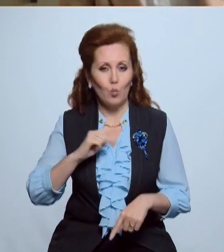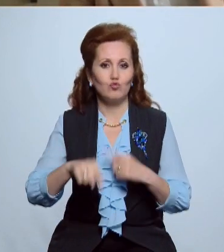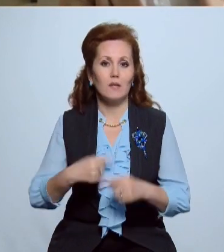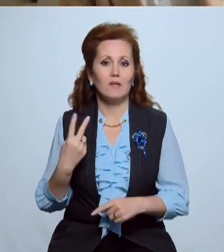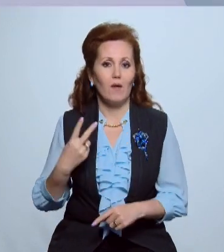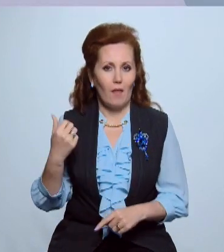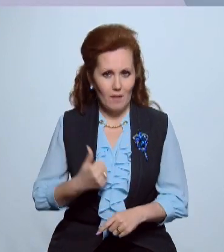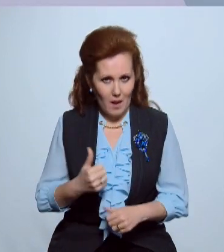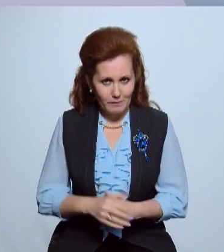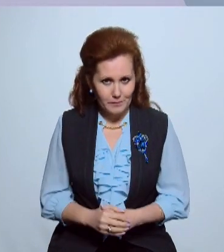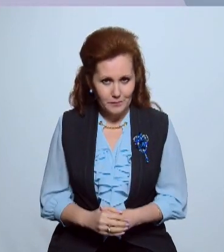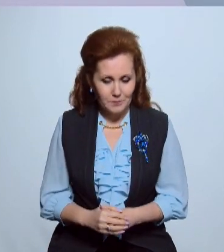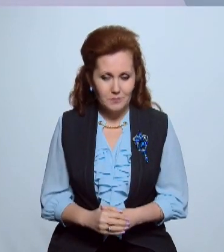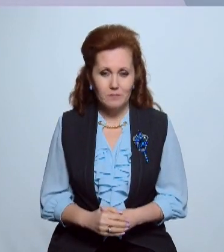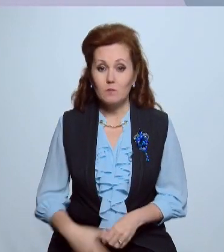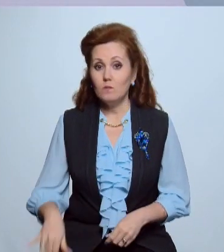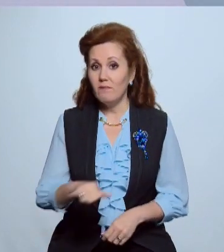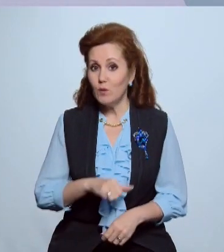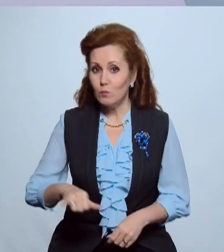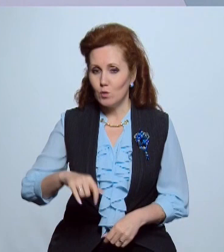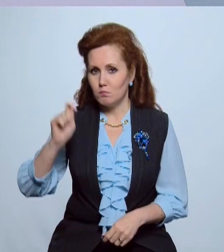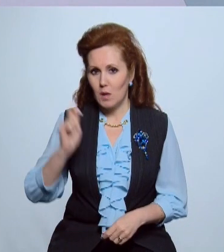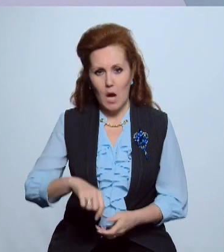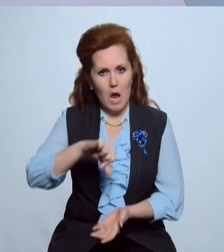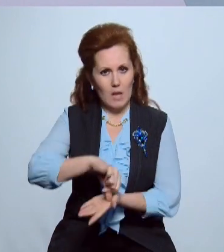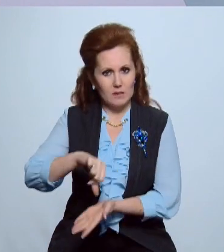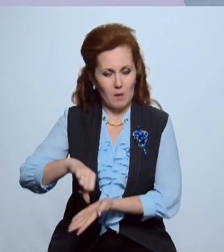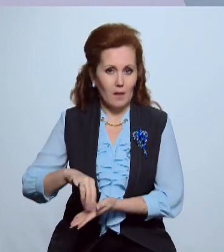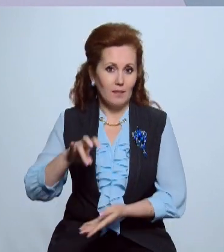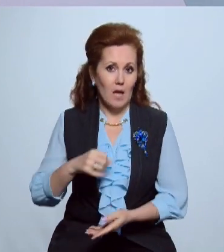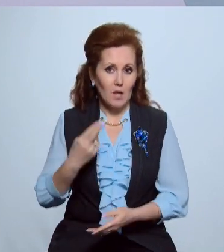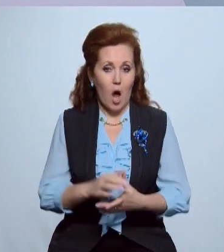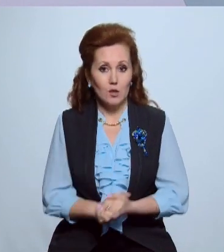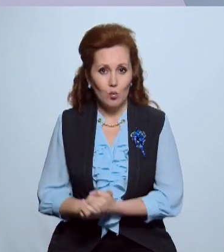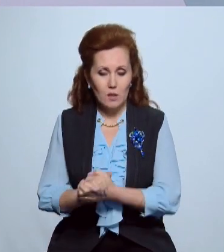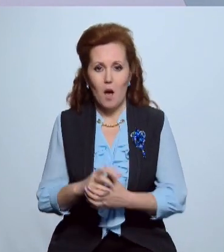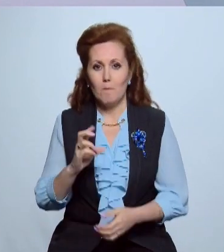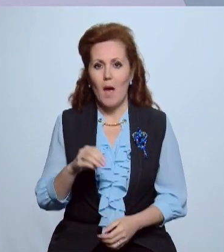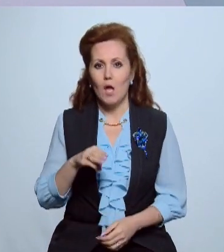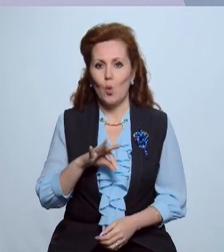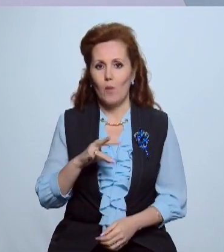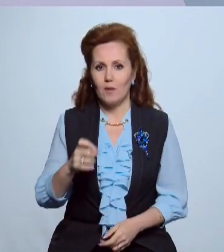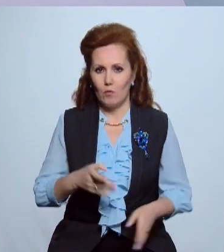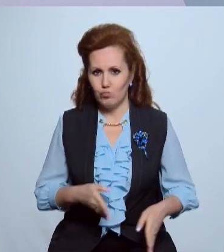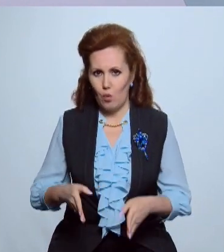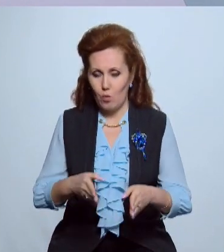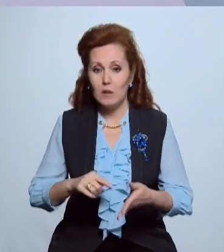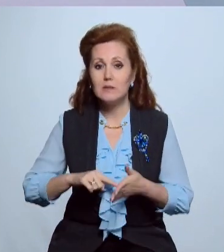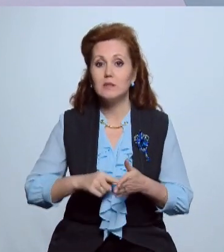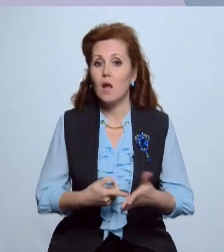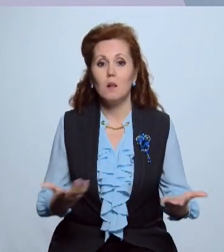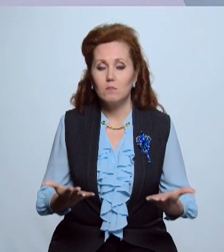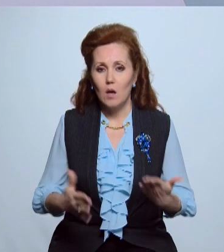2 недели. В Удмуртию приехали эксперты Национальной ассоциации бетонных дорог. Их цель – помочь региону